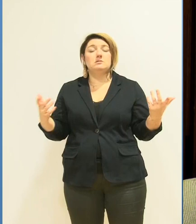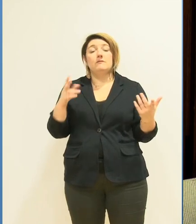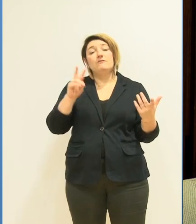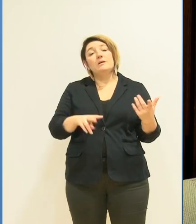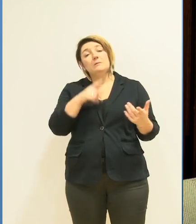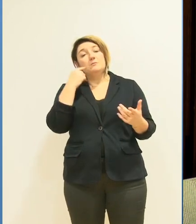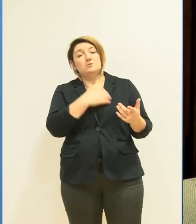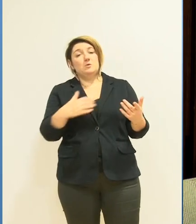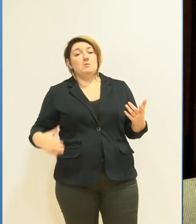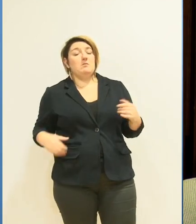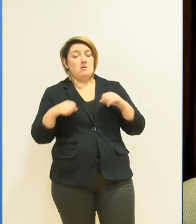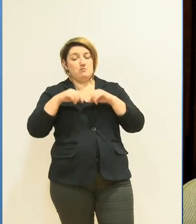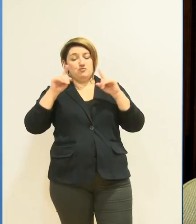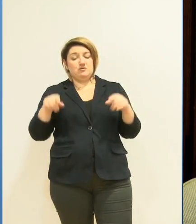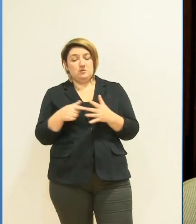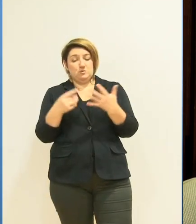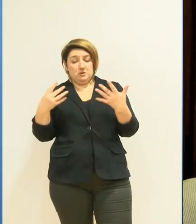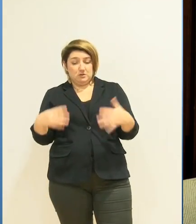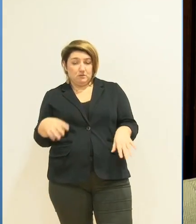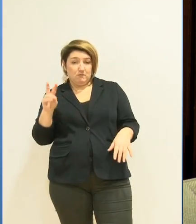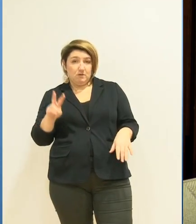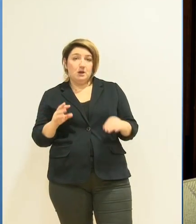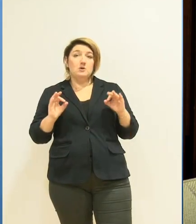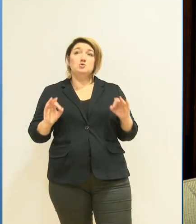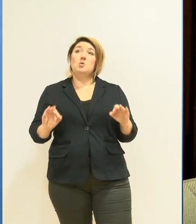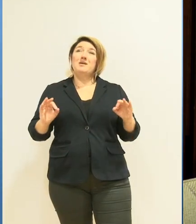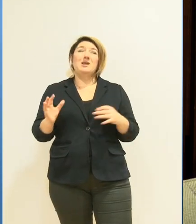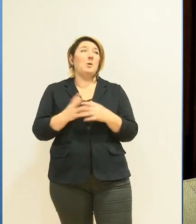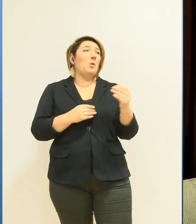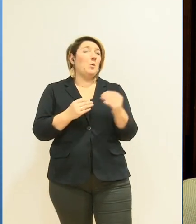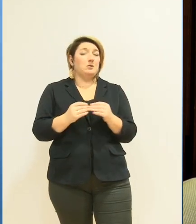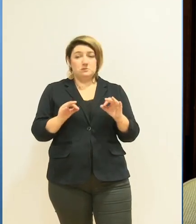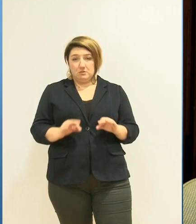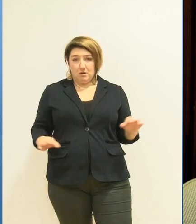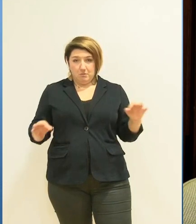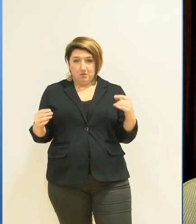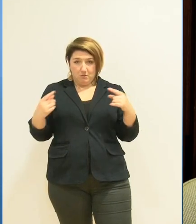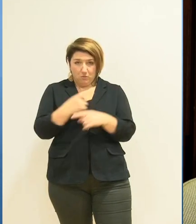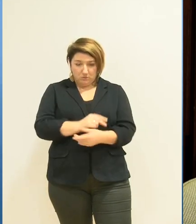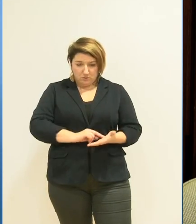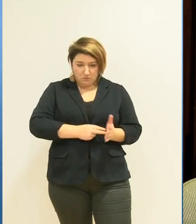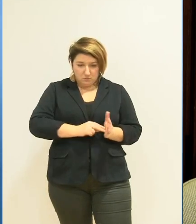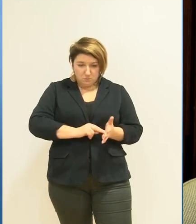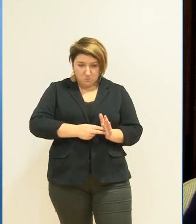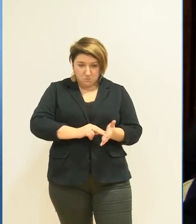n'est même pas marqué par le sceau de la cebo sobriété heureuse mais celui de la frugalité triste